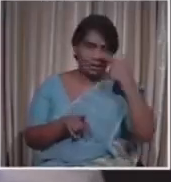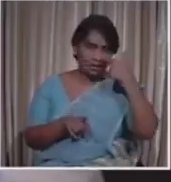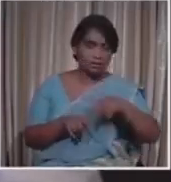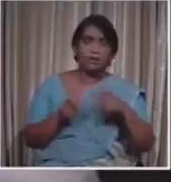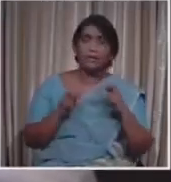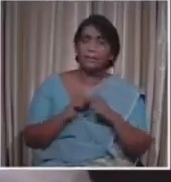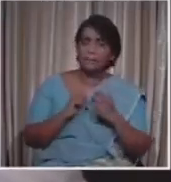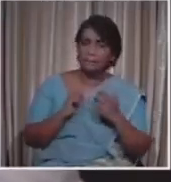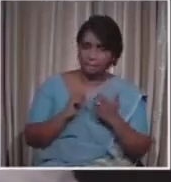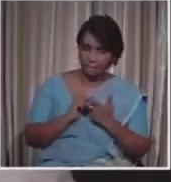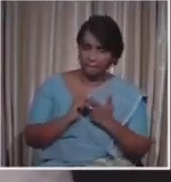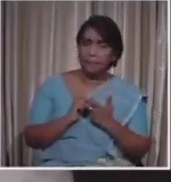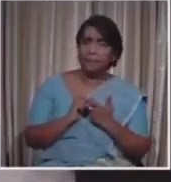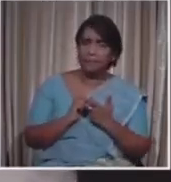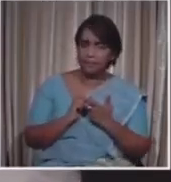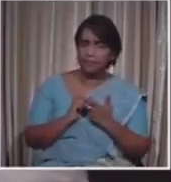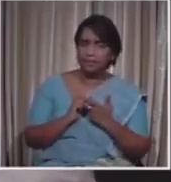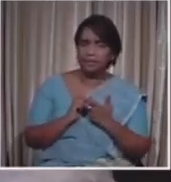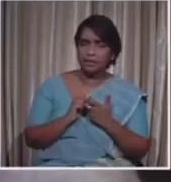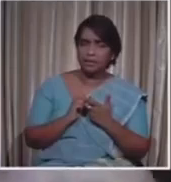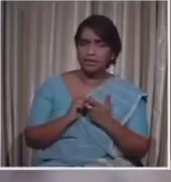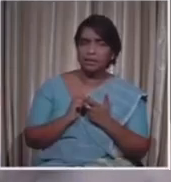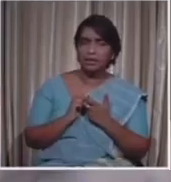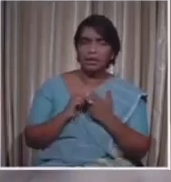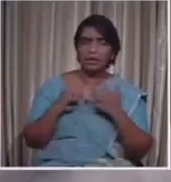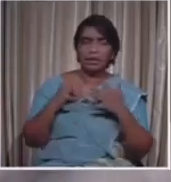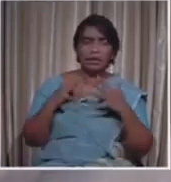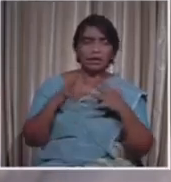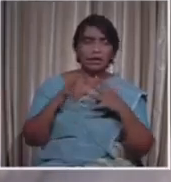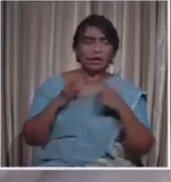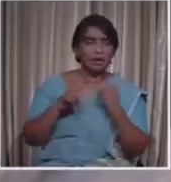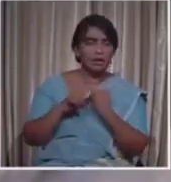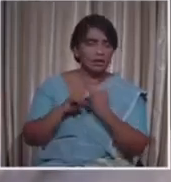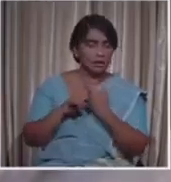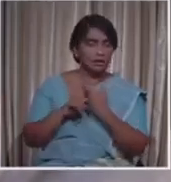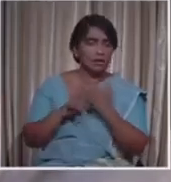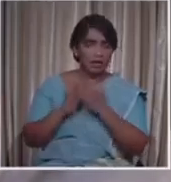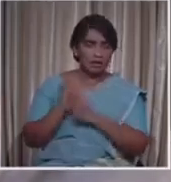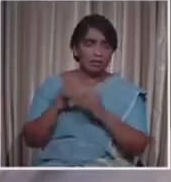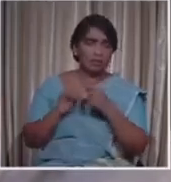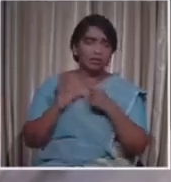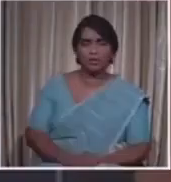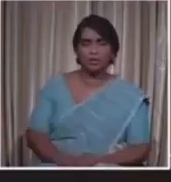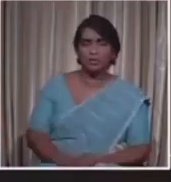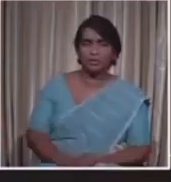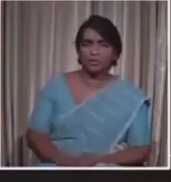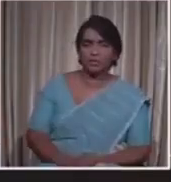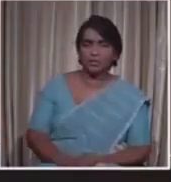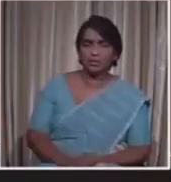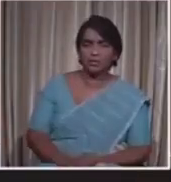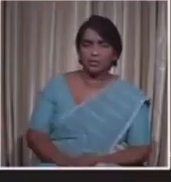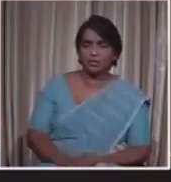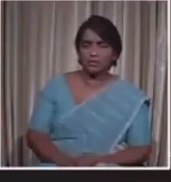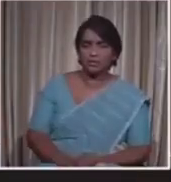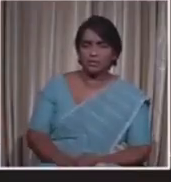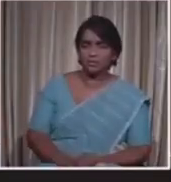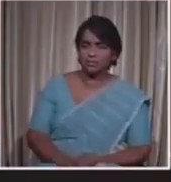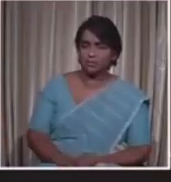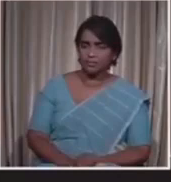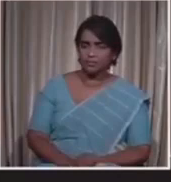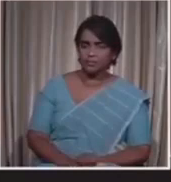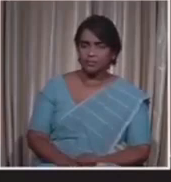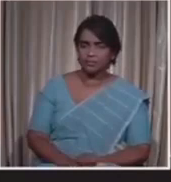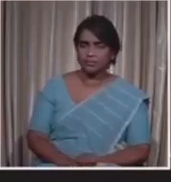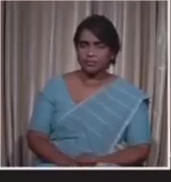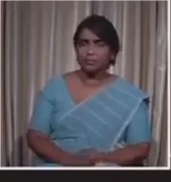ගැන විජේසේකර ඇමතුමාට උත්තරයක් දෙන්න පුළුවන් පසුව. ගරු මන්ත්‍රීතුමල්ලා, අද